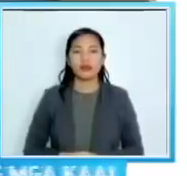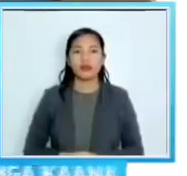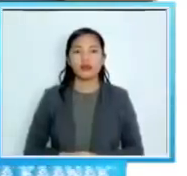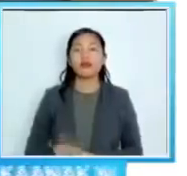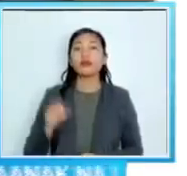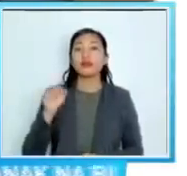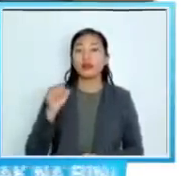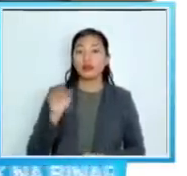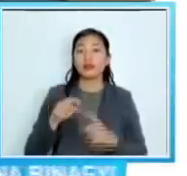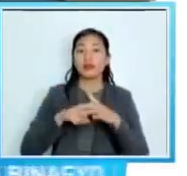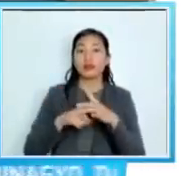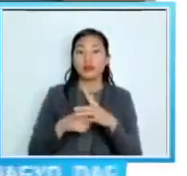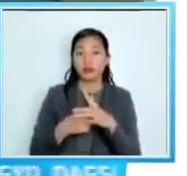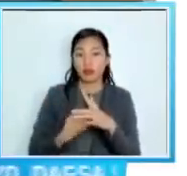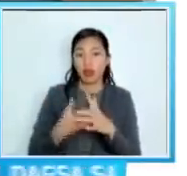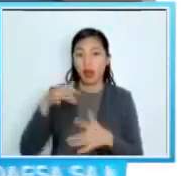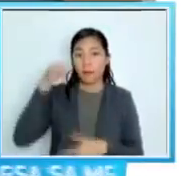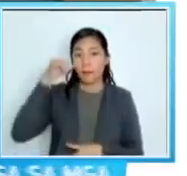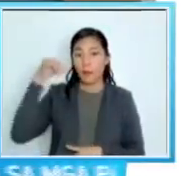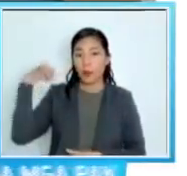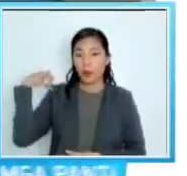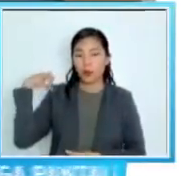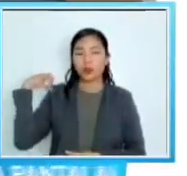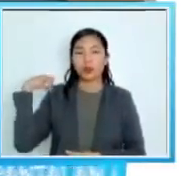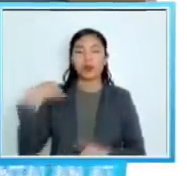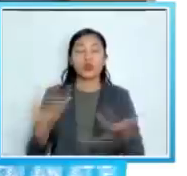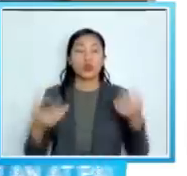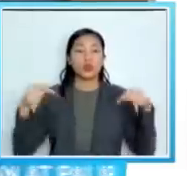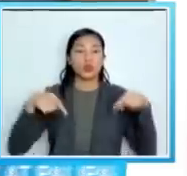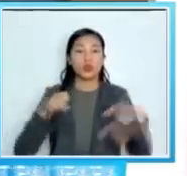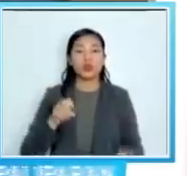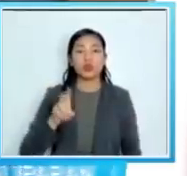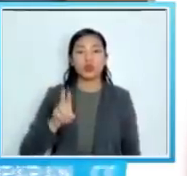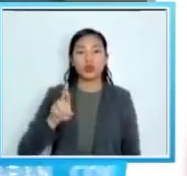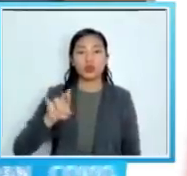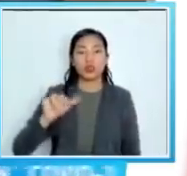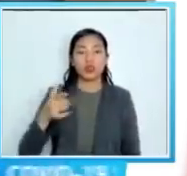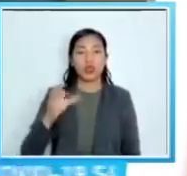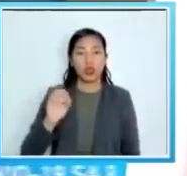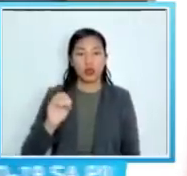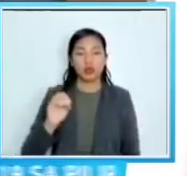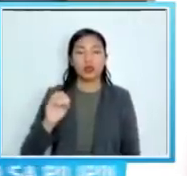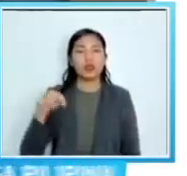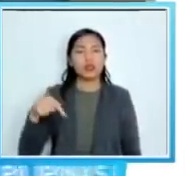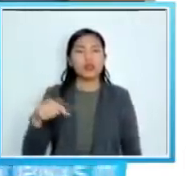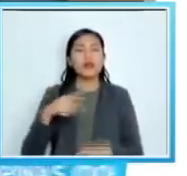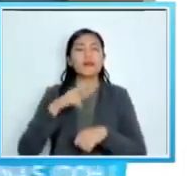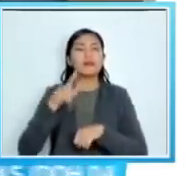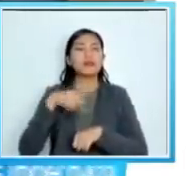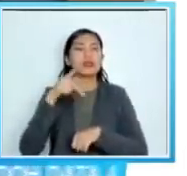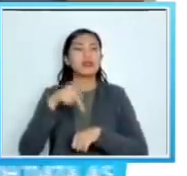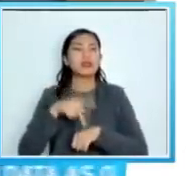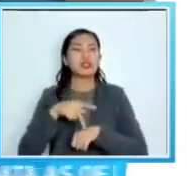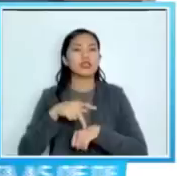dito sa port of Surigao City, eh nagkakaroon na po ng pinapayagan na ng Philippine Coast Guard na makabiyahe ang ilang